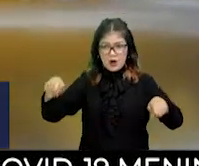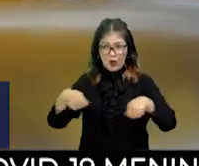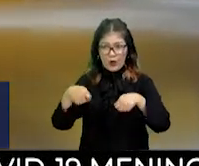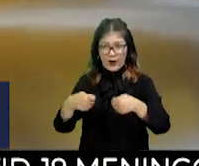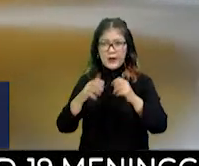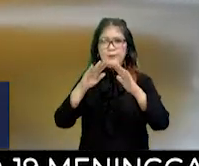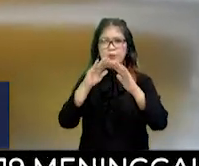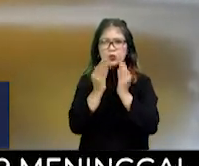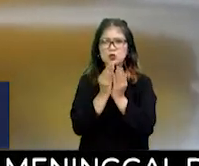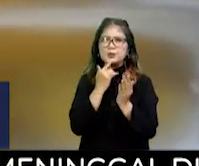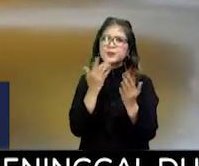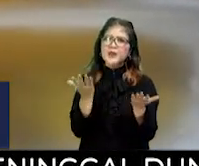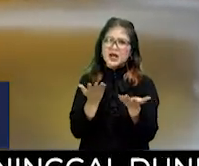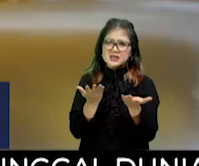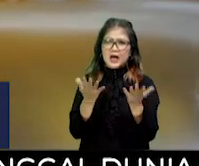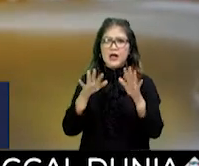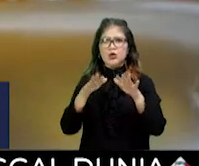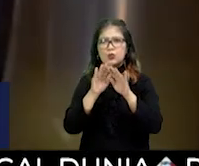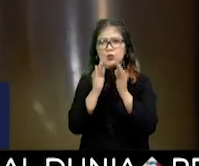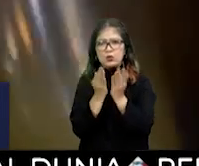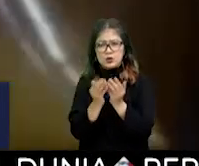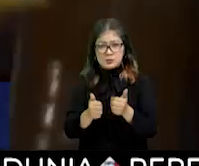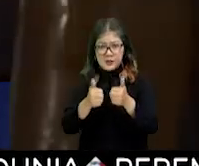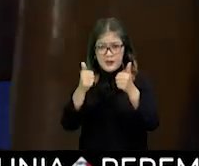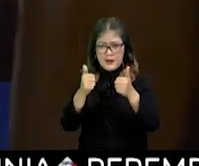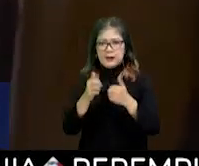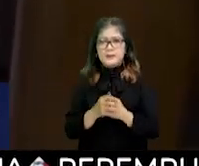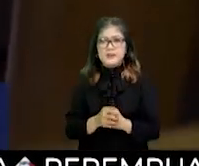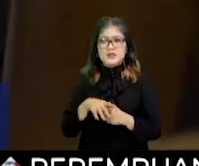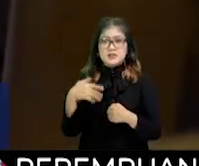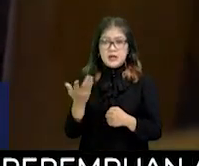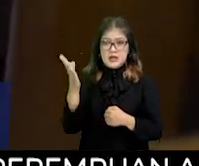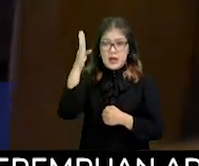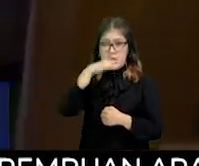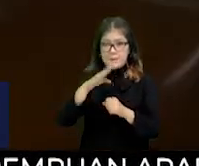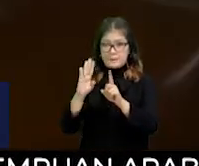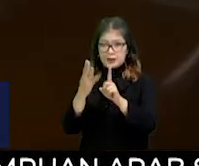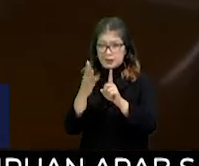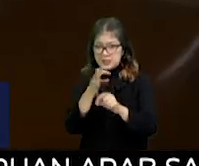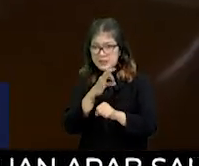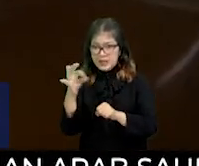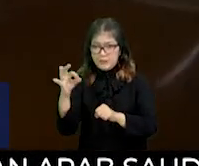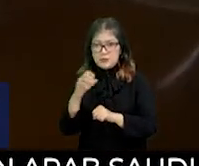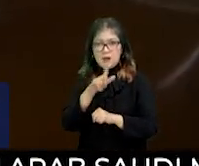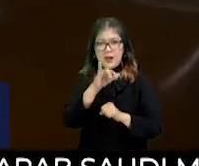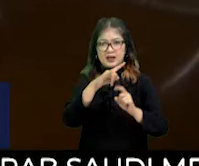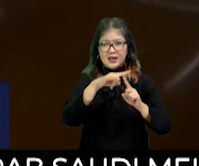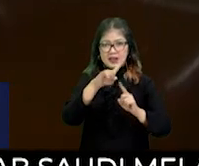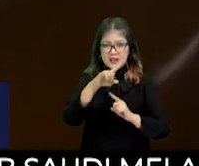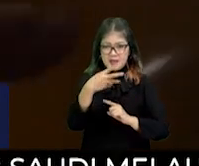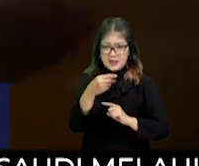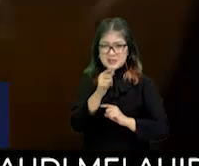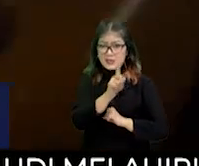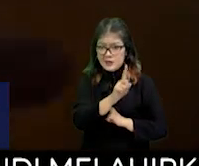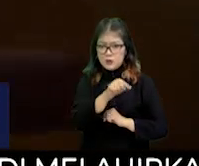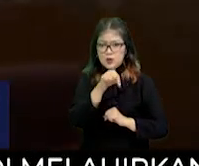mulai ukuran 1 liter hingga jerigen 25 liter dipatok satu harga, Rp14.000 per liter. Untuk tahap awal,